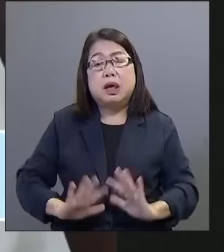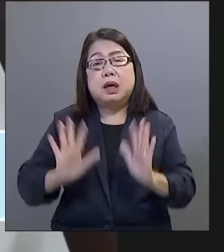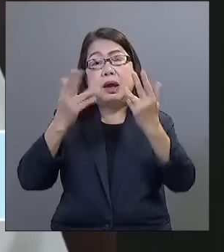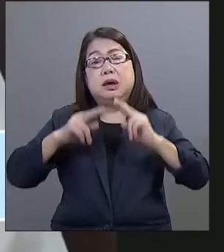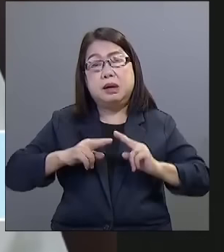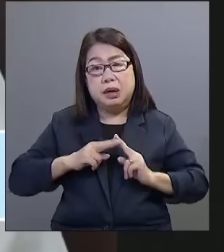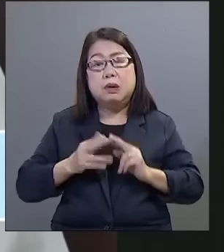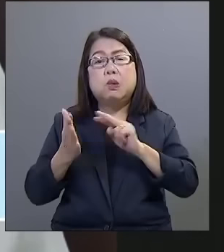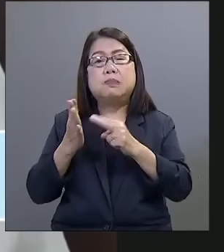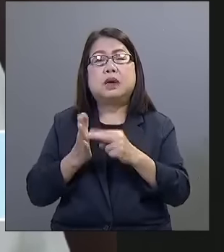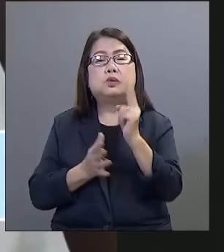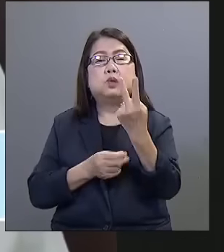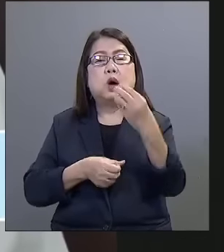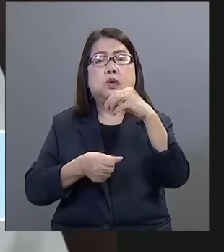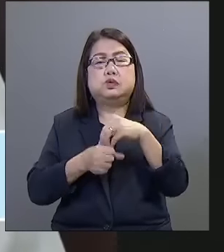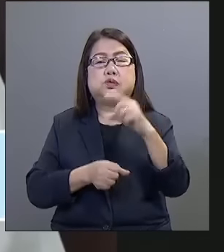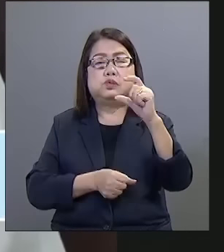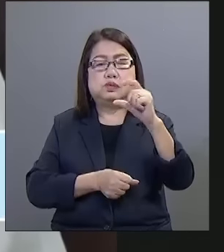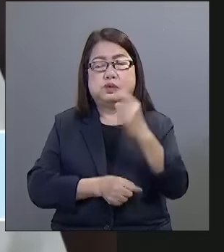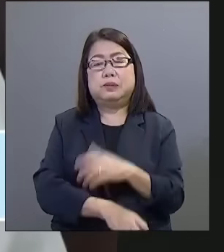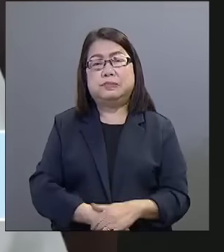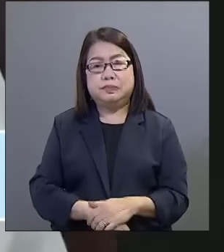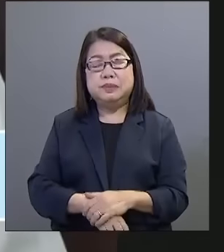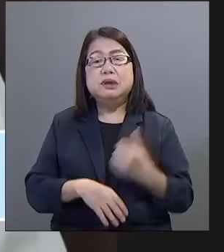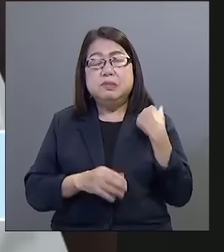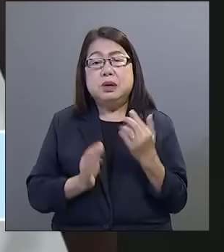ผสม ครับ ใช่ครับมีคนถามว่า